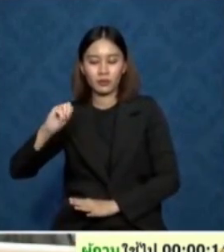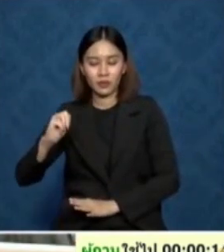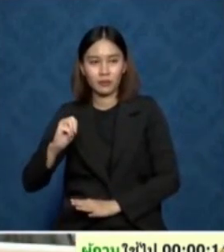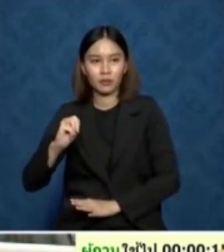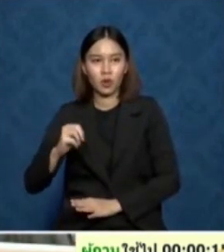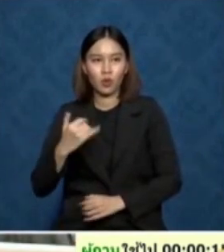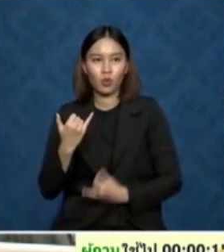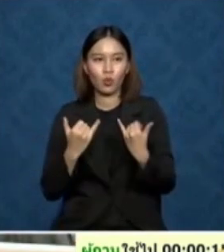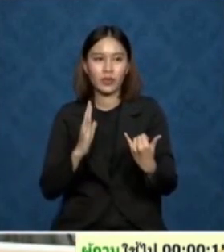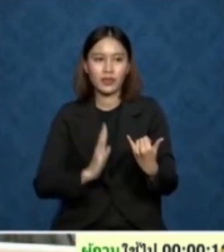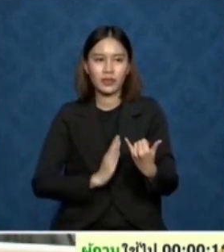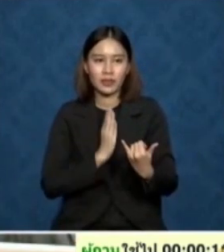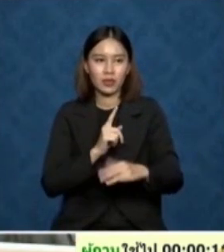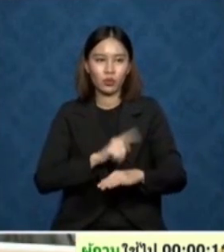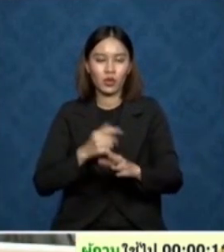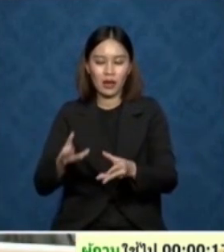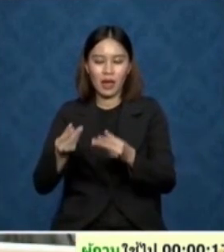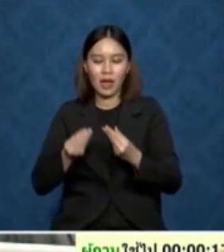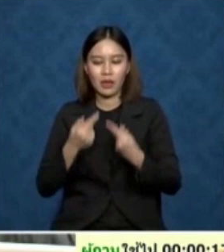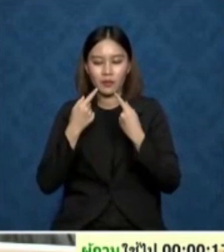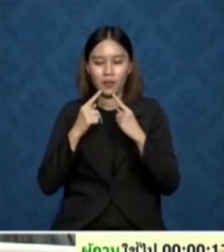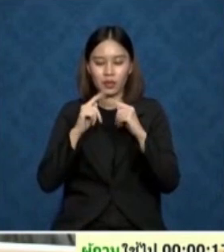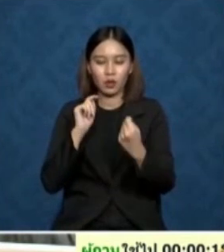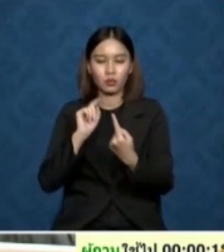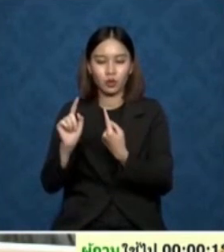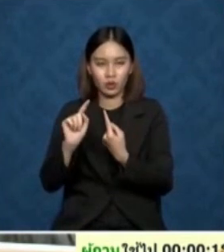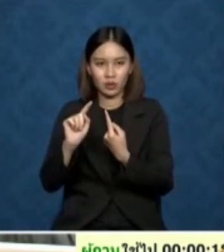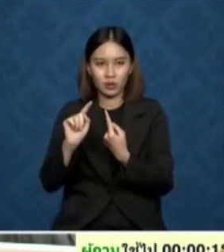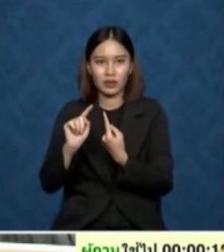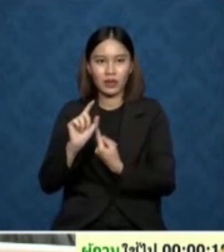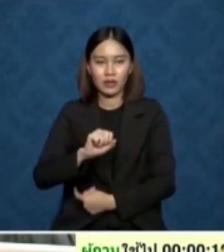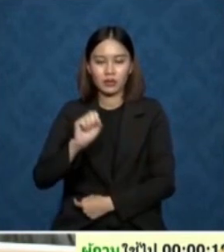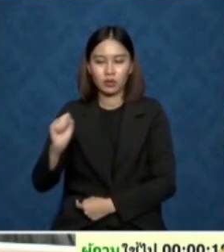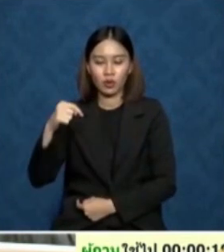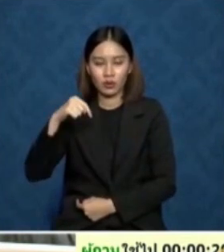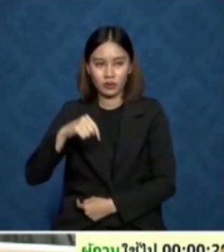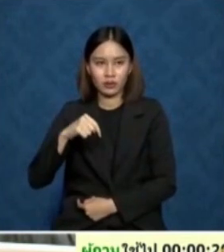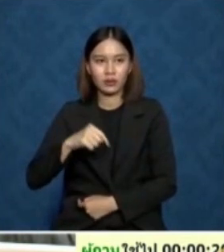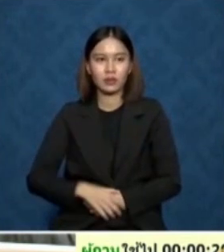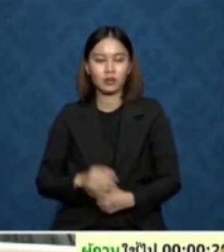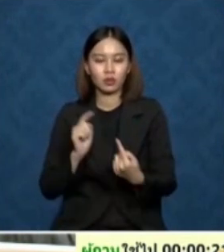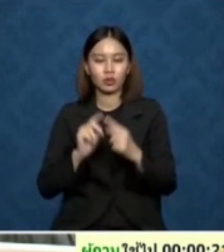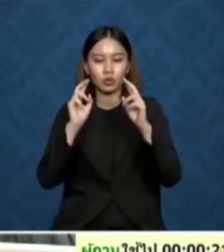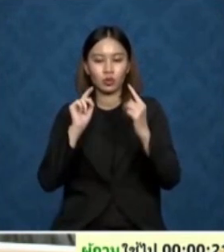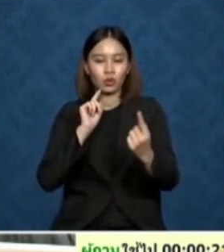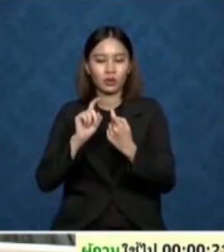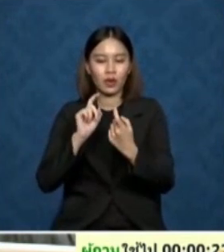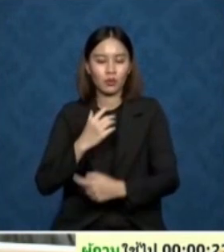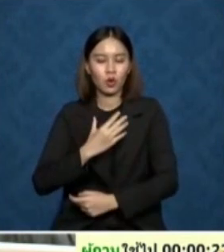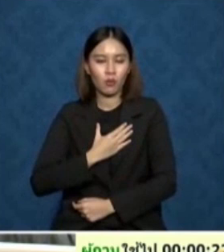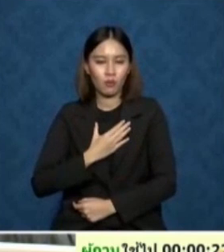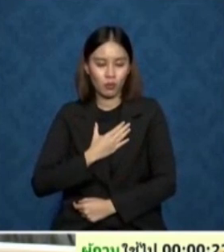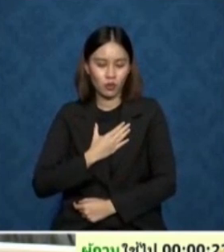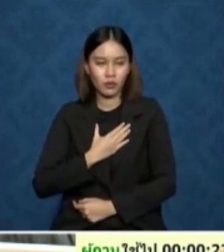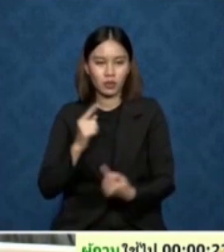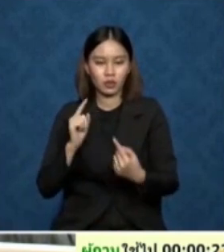ให้เกี่ยundaสละเวลามาตอบกระถุทสภาท เพ Rings Rotadorn ในเรื่องกระทุของผมที่